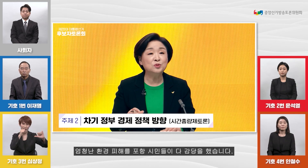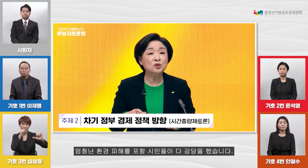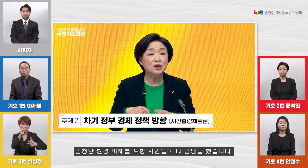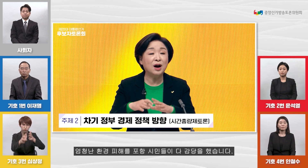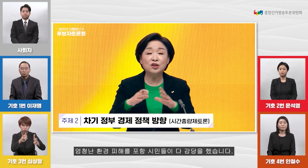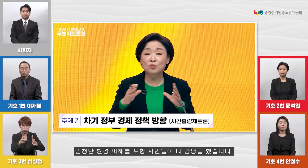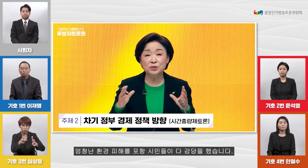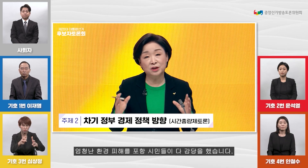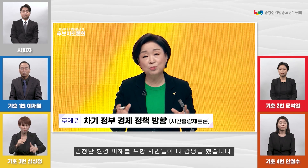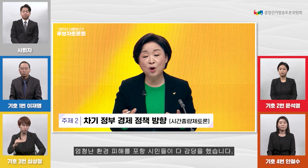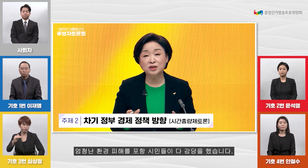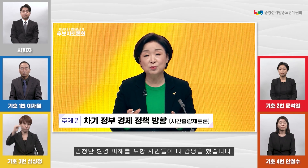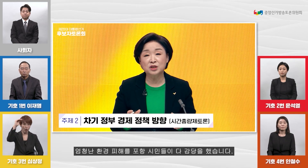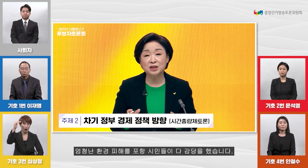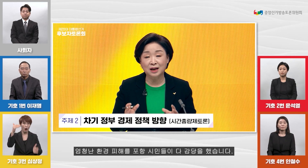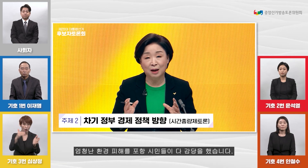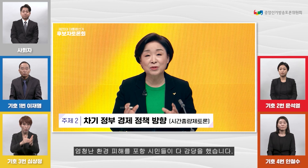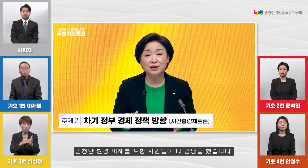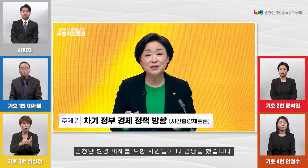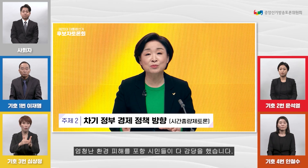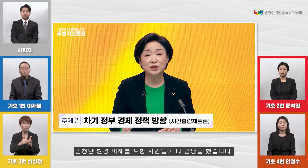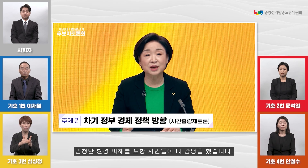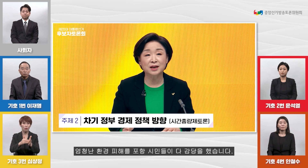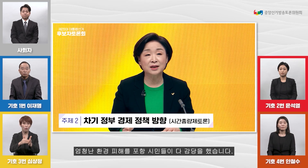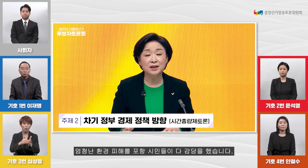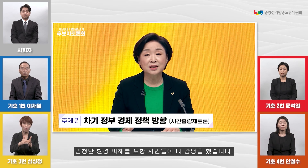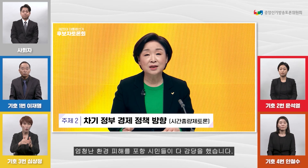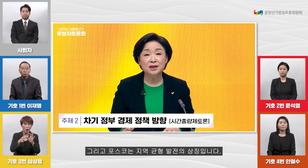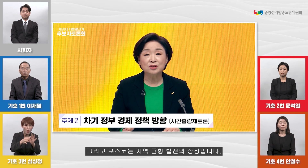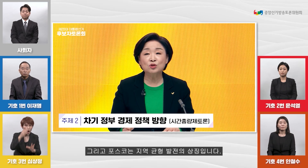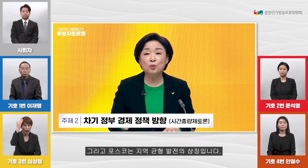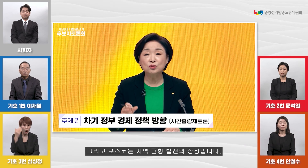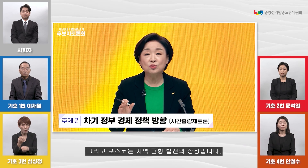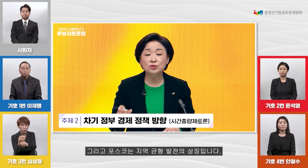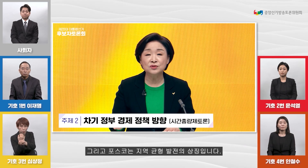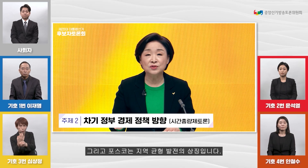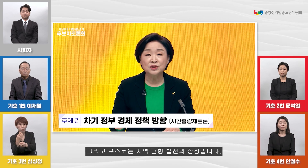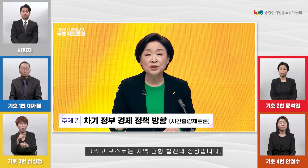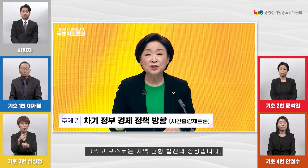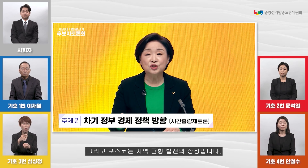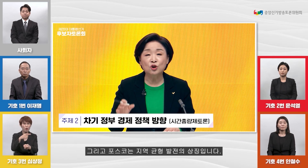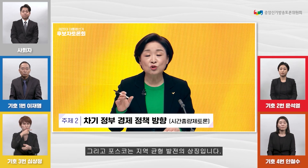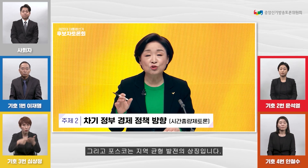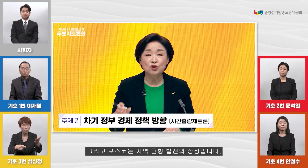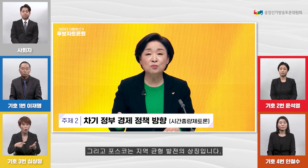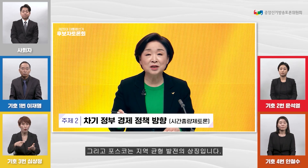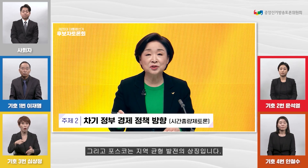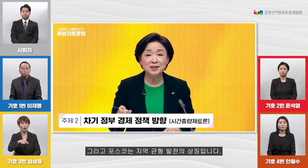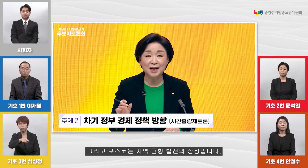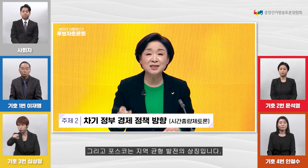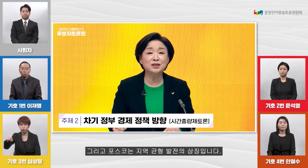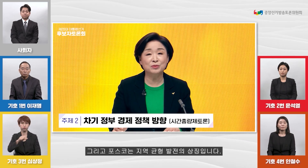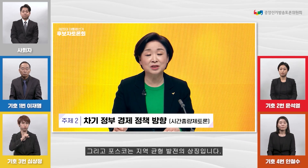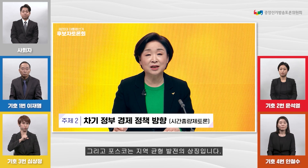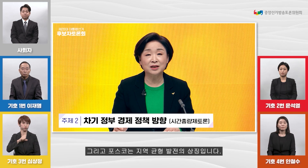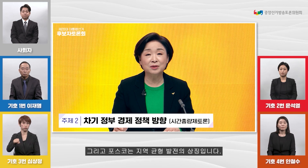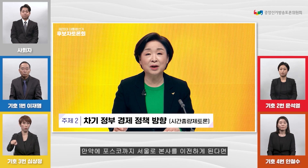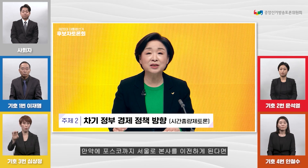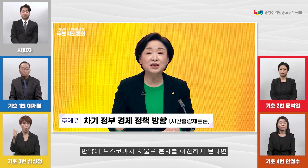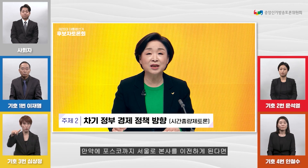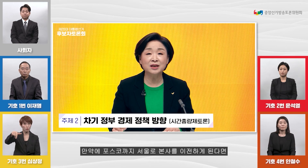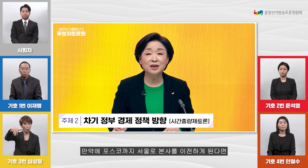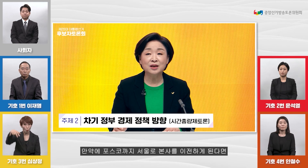그 엄청난 환경 피해를 포항 시민들이 다 감당을 했습니다. 그리고 포스코는 지역 균형 발전의